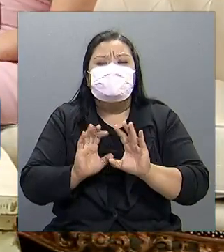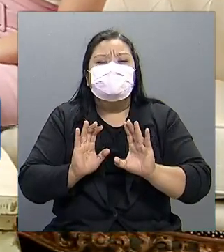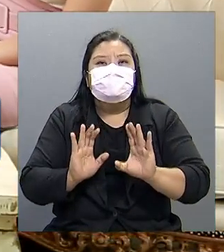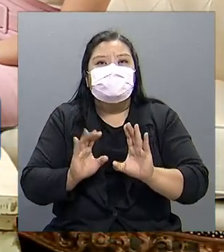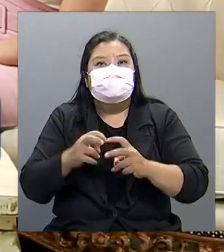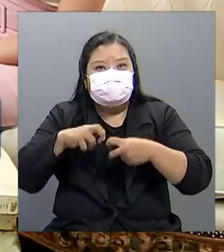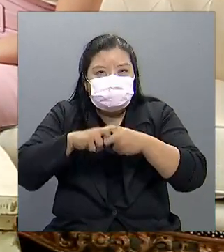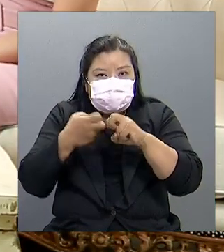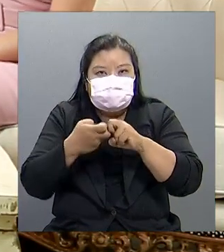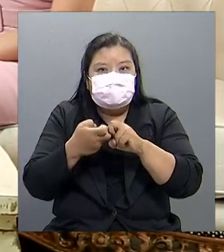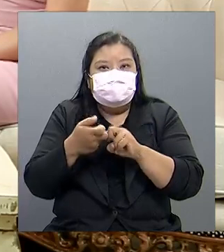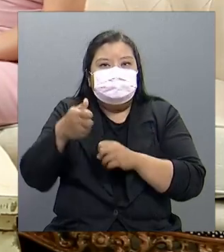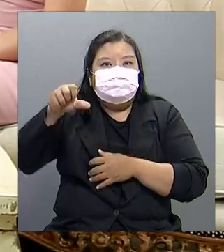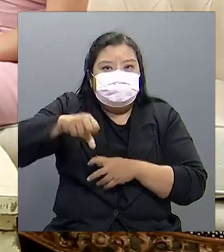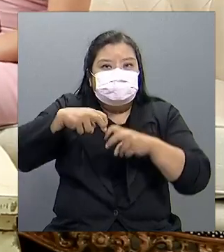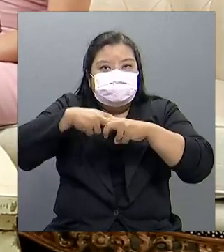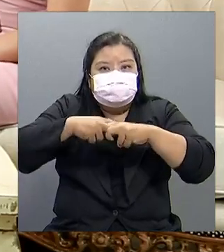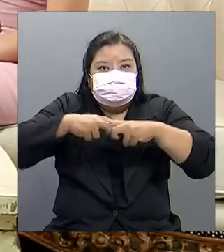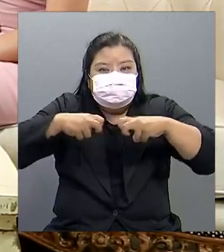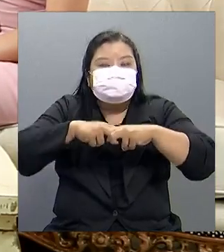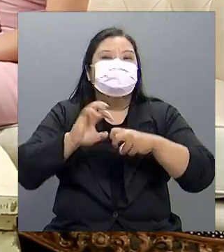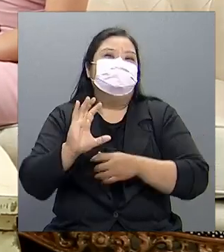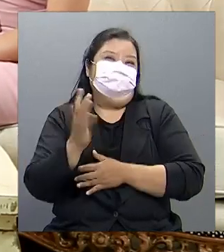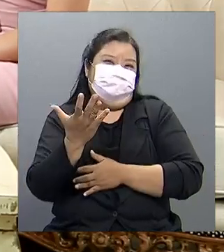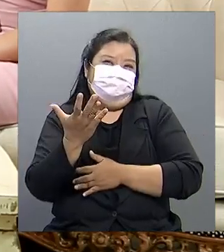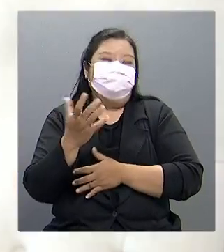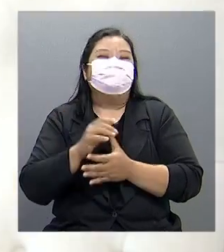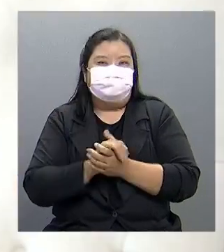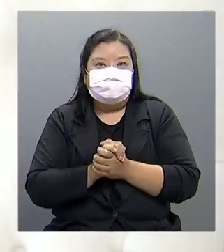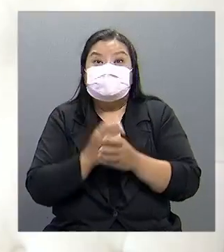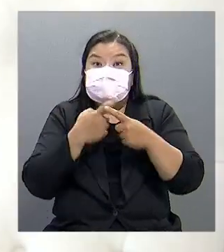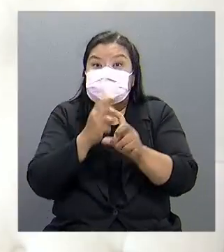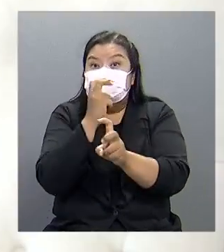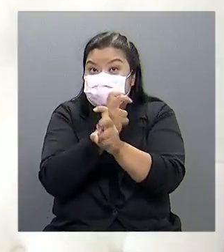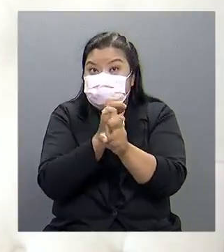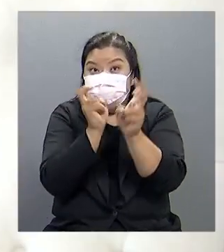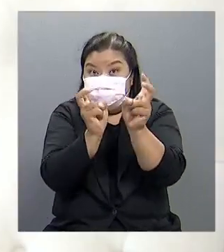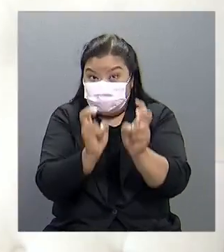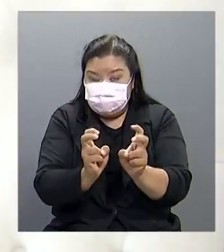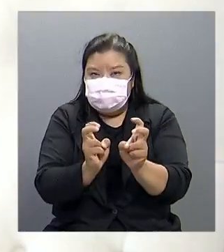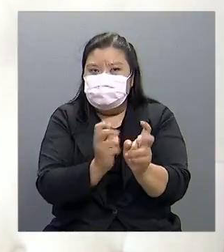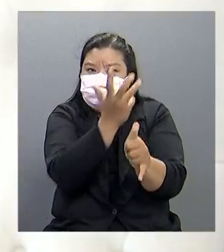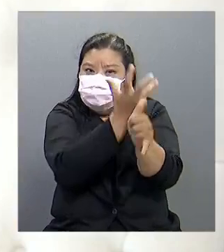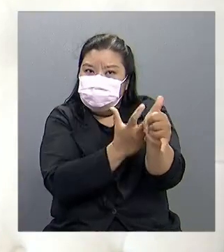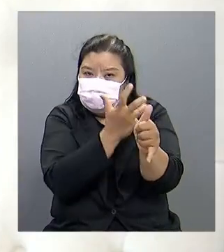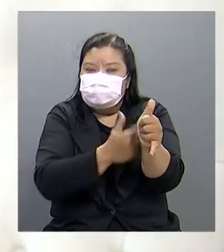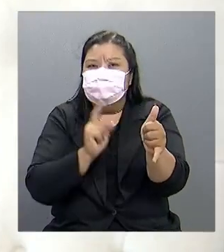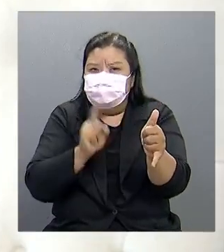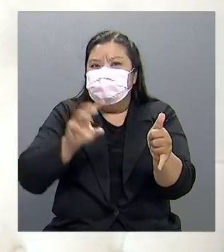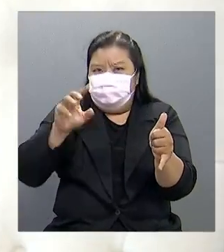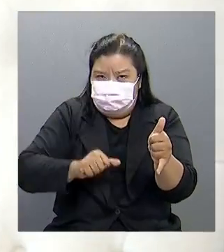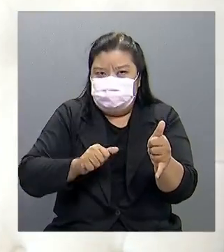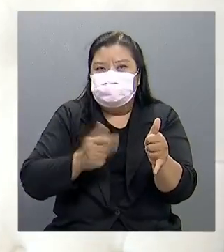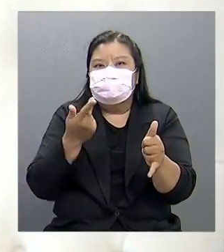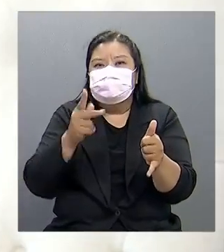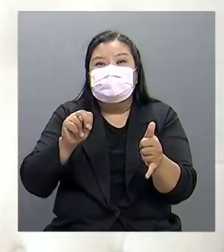ย และอย่างกระดูกสันหลังล่ะคะเรามี ส่วนกระดูกหลังเนี่ยเราก็เหมือนเดิมฮะก็คือเรื่องแคลเซียมวิตามินก็คือไม่ต่างกันแต่ในขณะเรื่องของการ